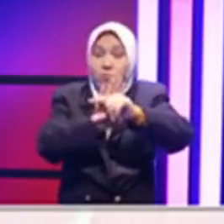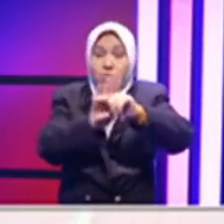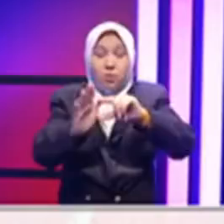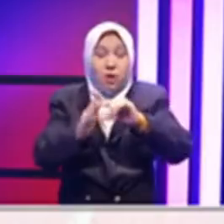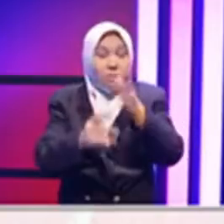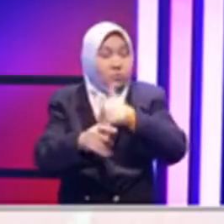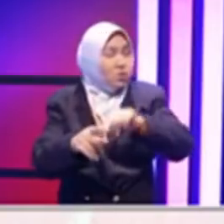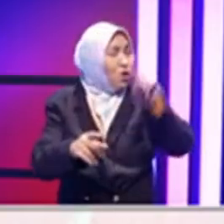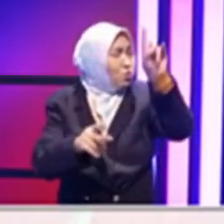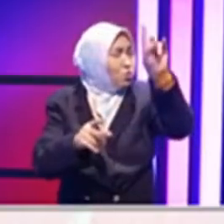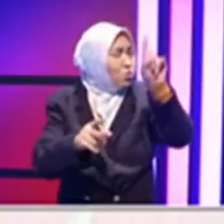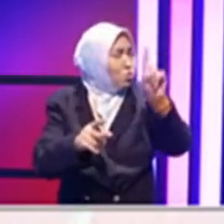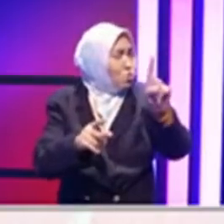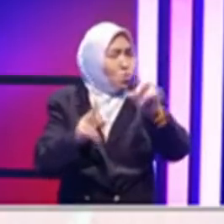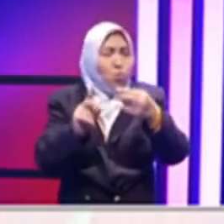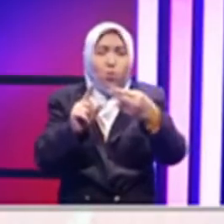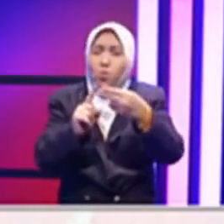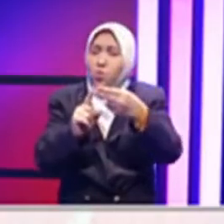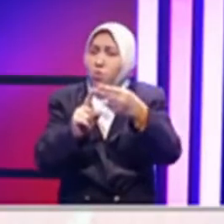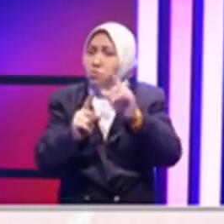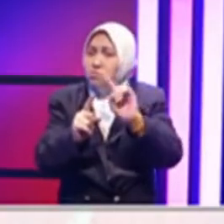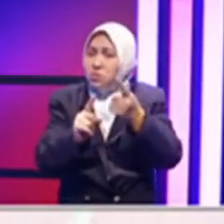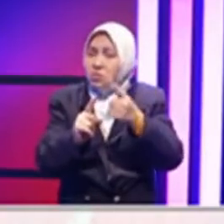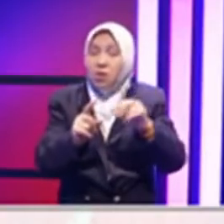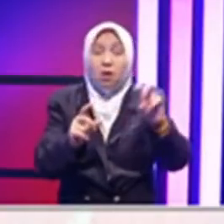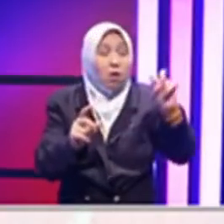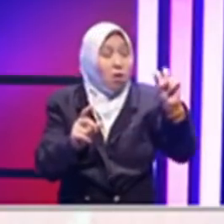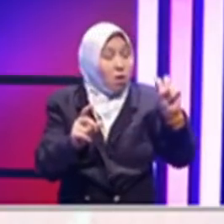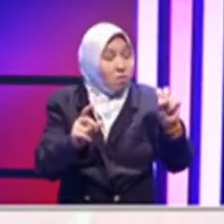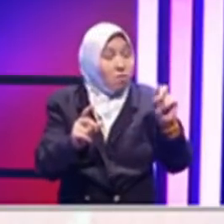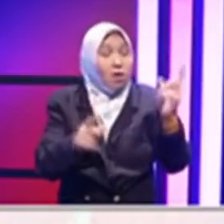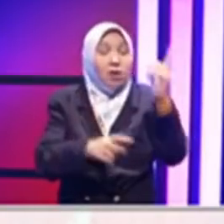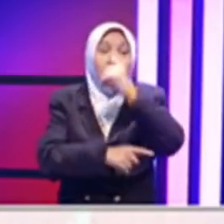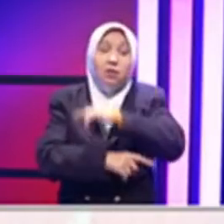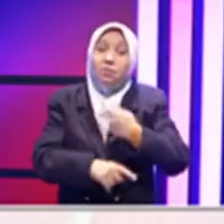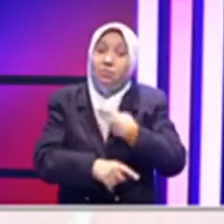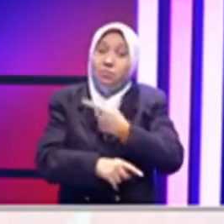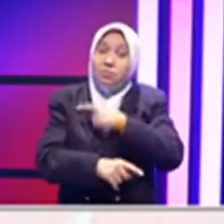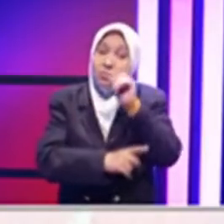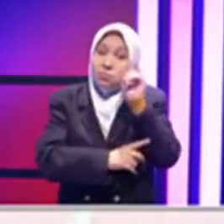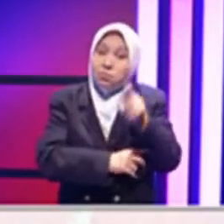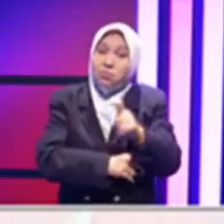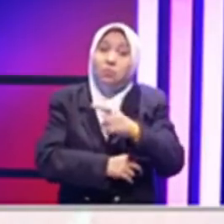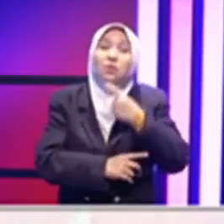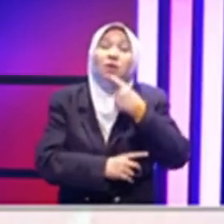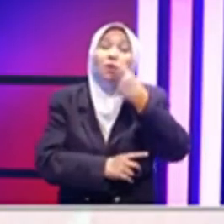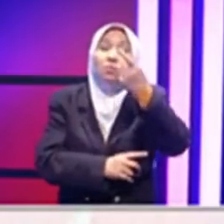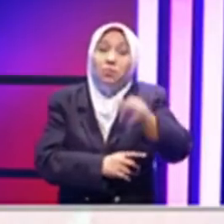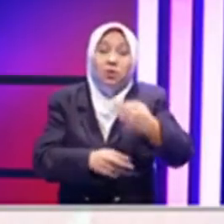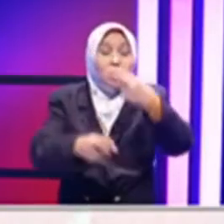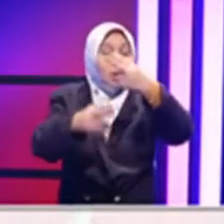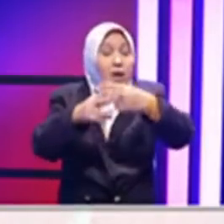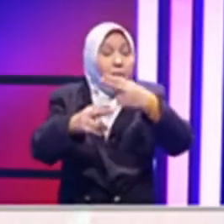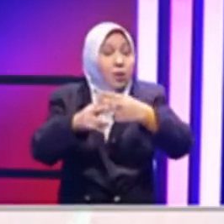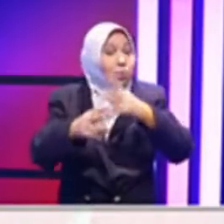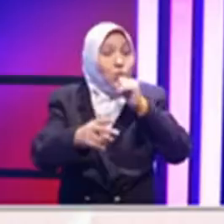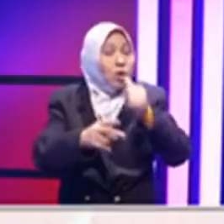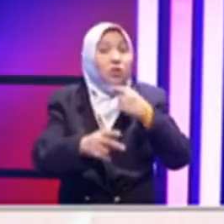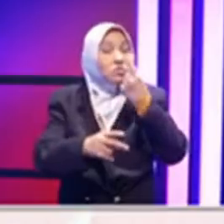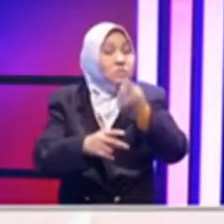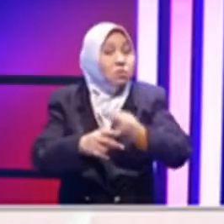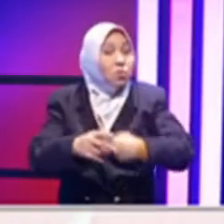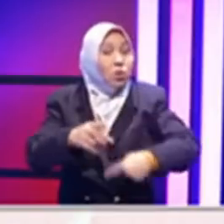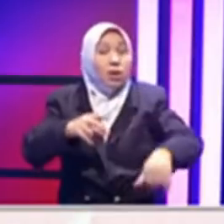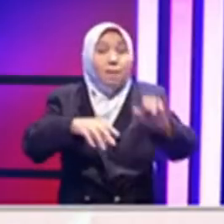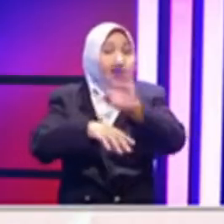Satu huruf saja. Qaf. Maka hari ini kita kena sebut nama dia, bukan sebut baris ya. Walaupun